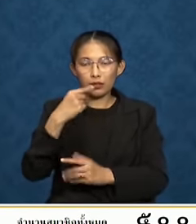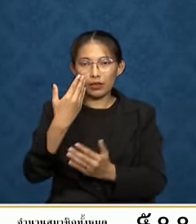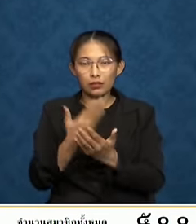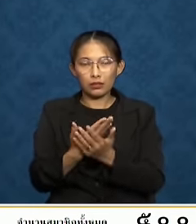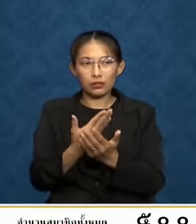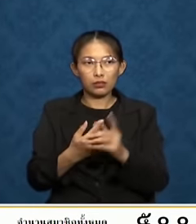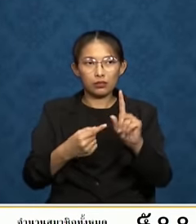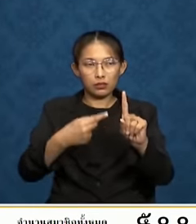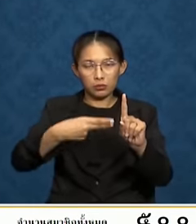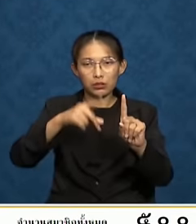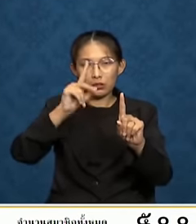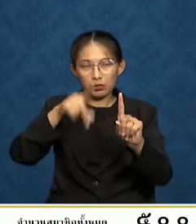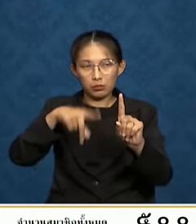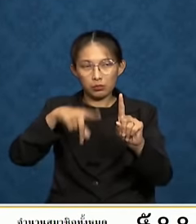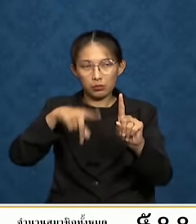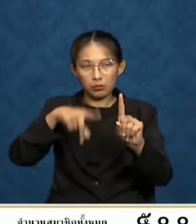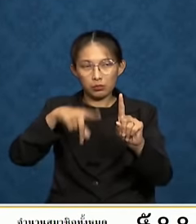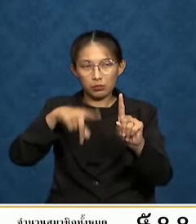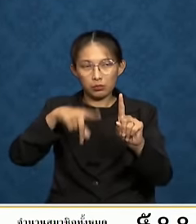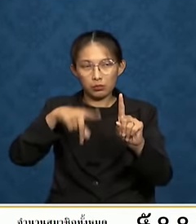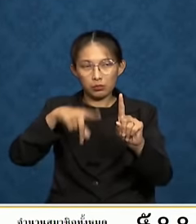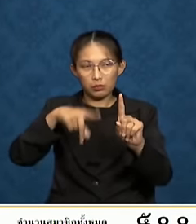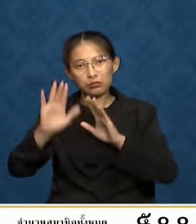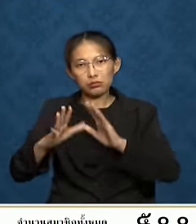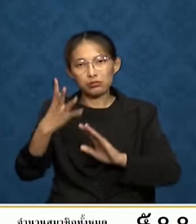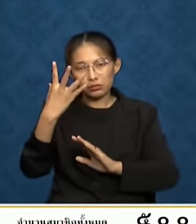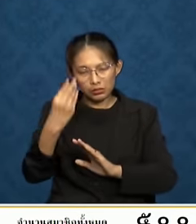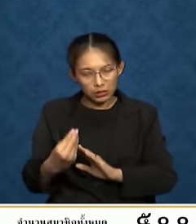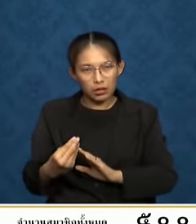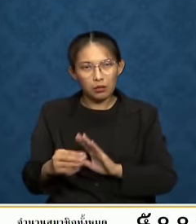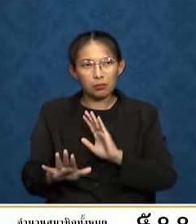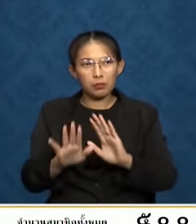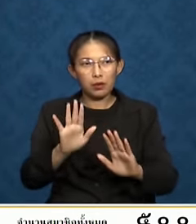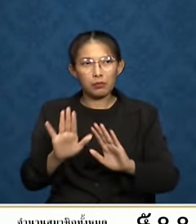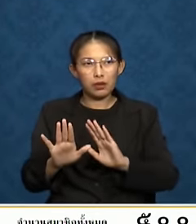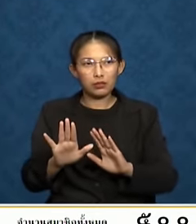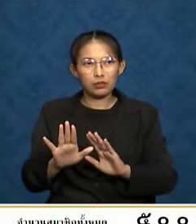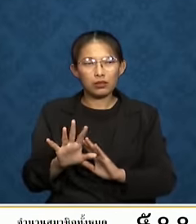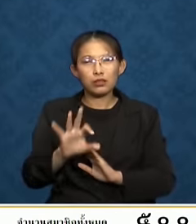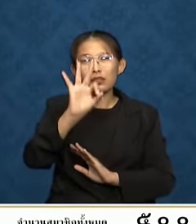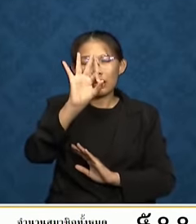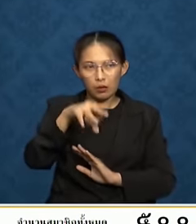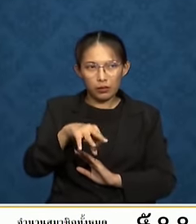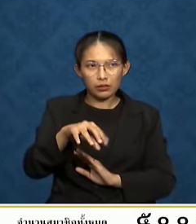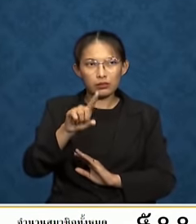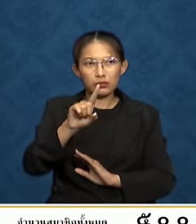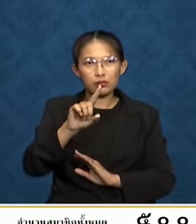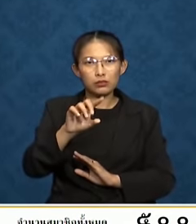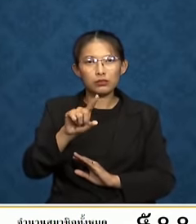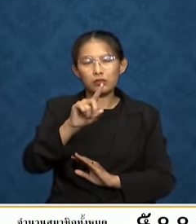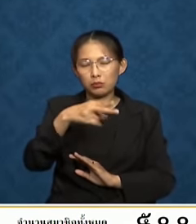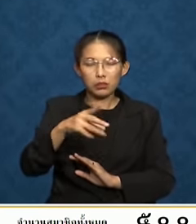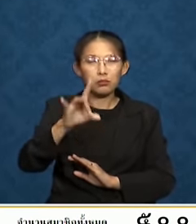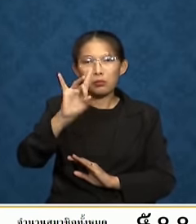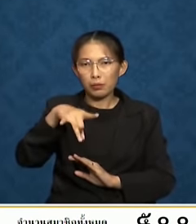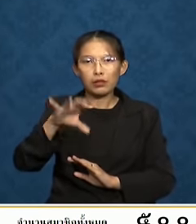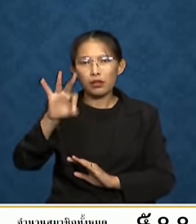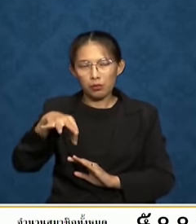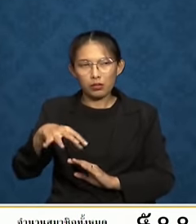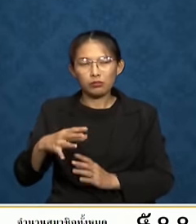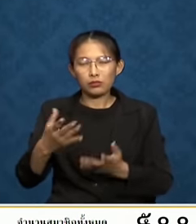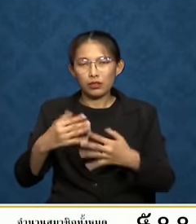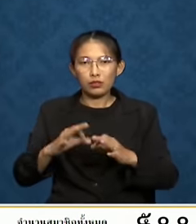เนี่ยหักหน้าหักหลังแล้วผมคิดว่าอย่างน้อยที่สุดต้องให้เขาอยู่ที่ 9,00018,000พวกเนี้ยแล้ว